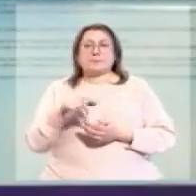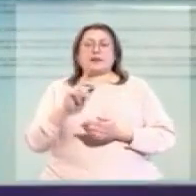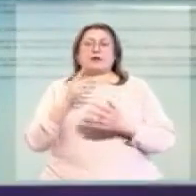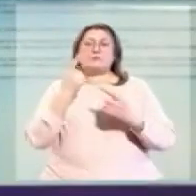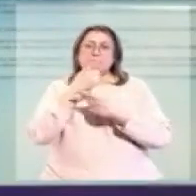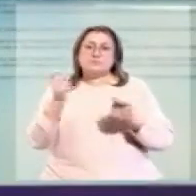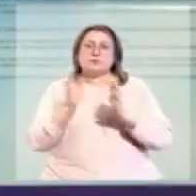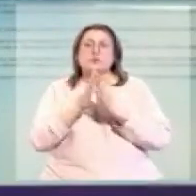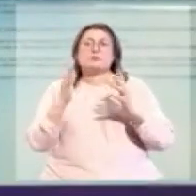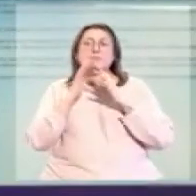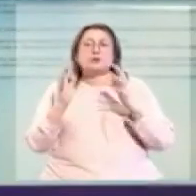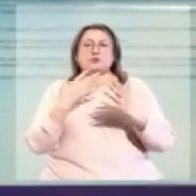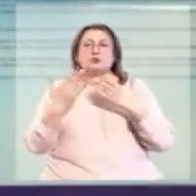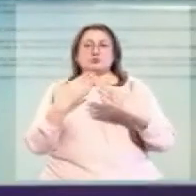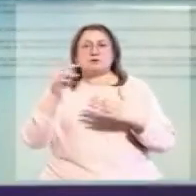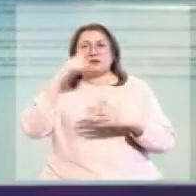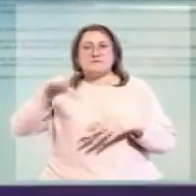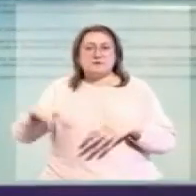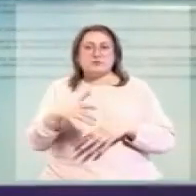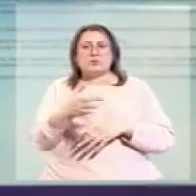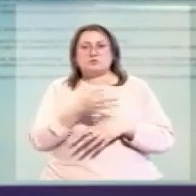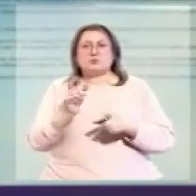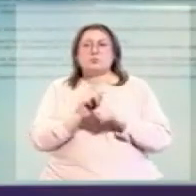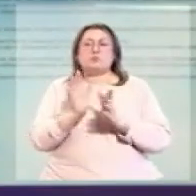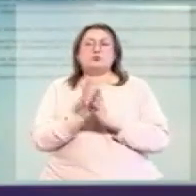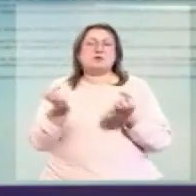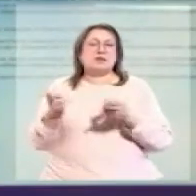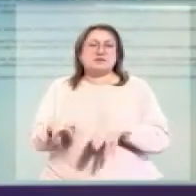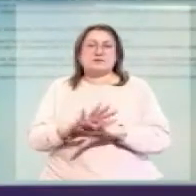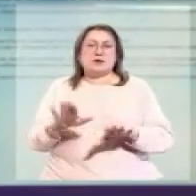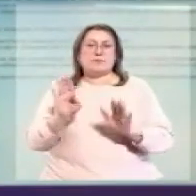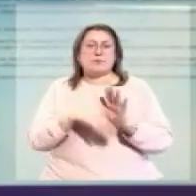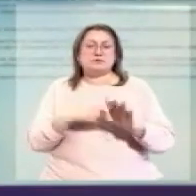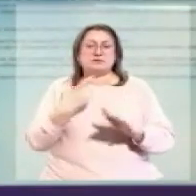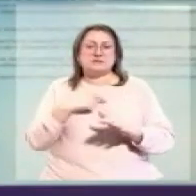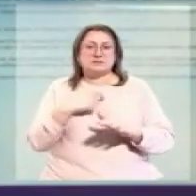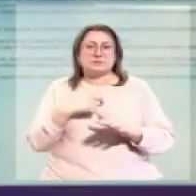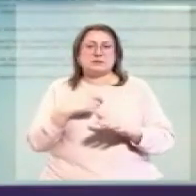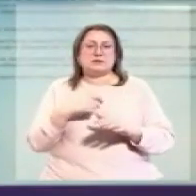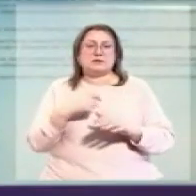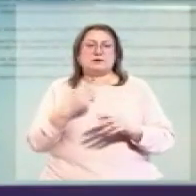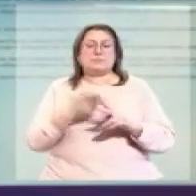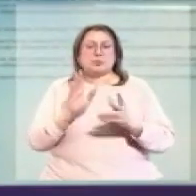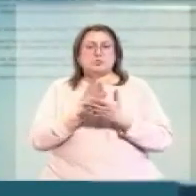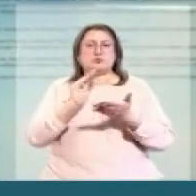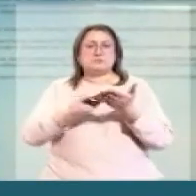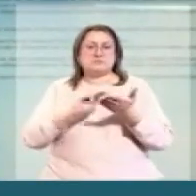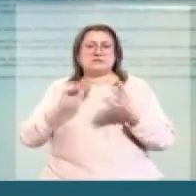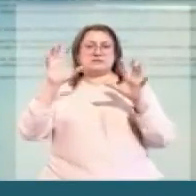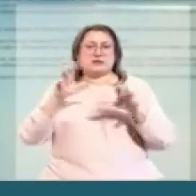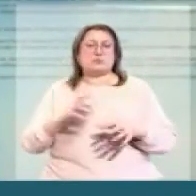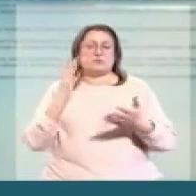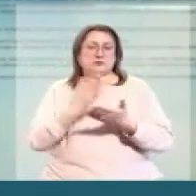бережно относились к водоемам. Это вот именно не оставляли мусор после себя, тоже это есть, предусматриваются законодательные статьи,